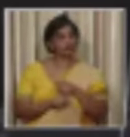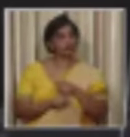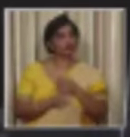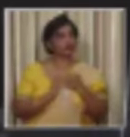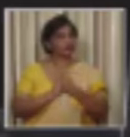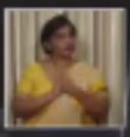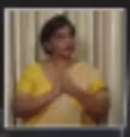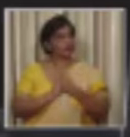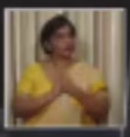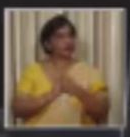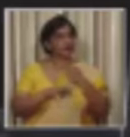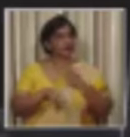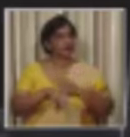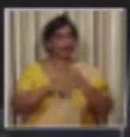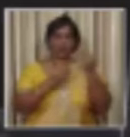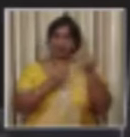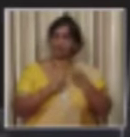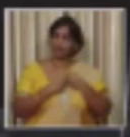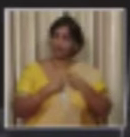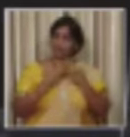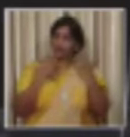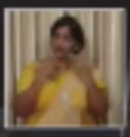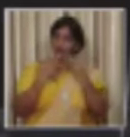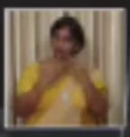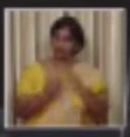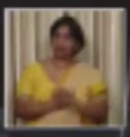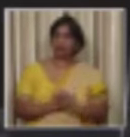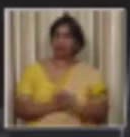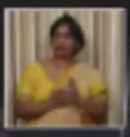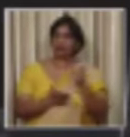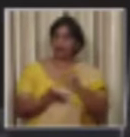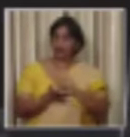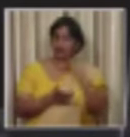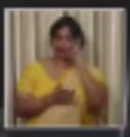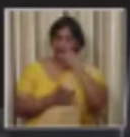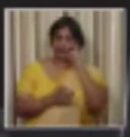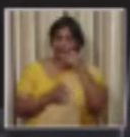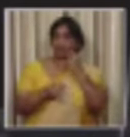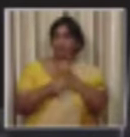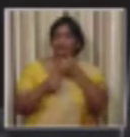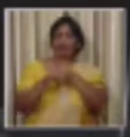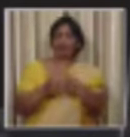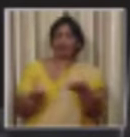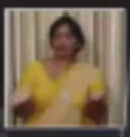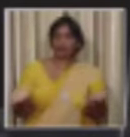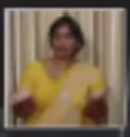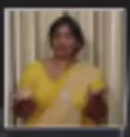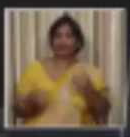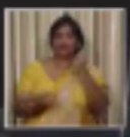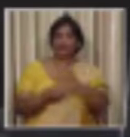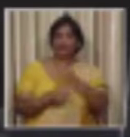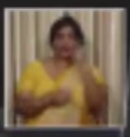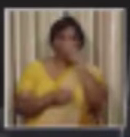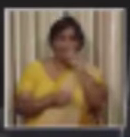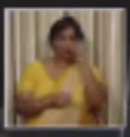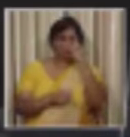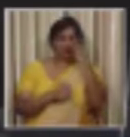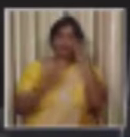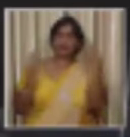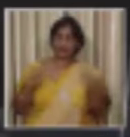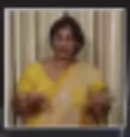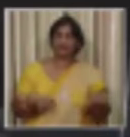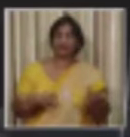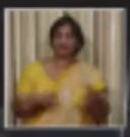ගරු මට වෙලාව කාලය ලබා දුන්නට ස්තුතියි. තව මාස කීයද මේ ආණ්ඩුවට තියෙන්නේ? හරි, මේ ආණ්ඩුව තව මාස කිහිපයයි,